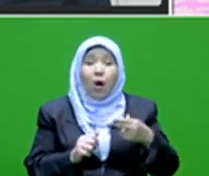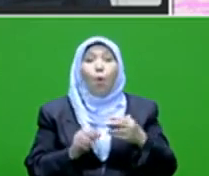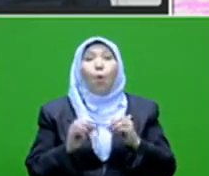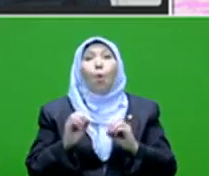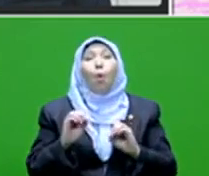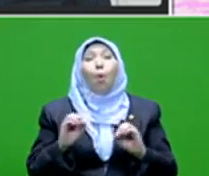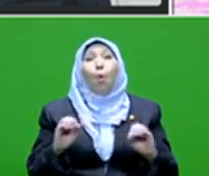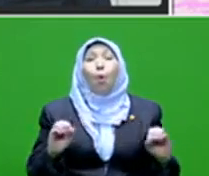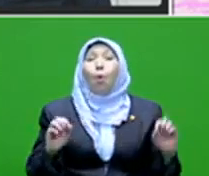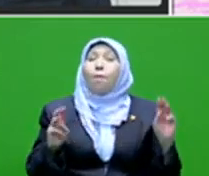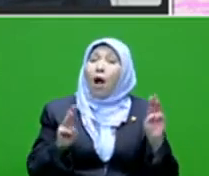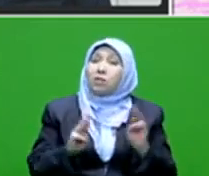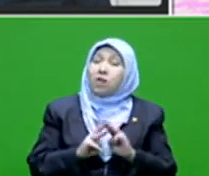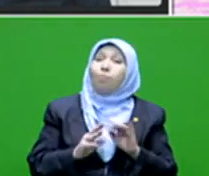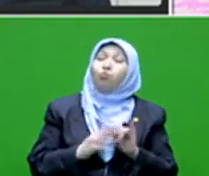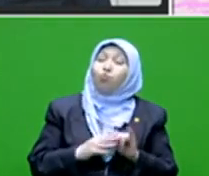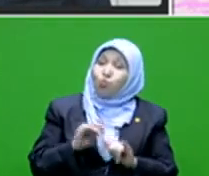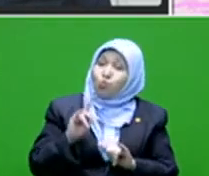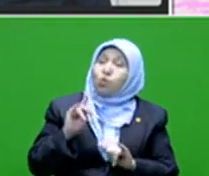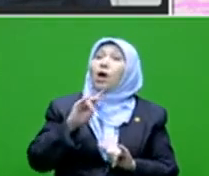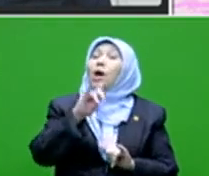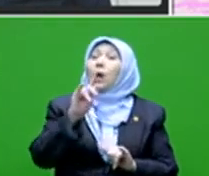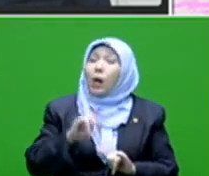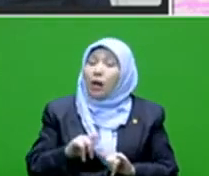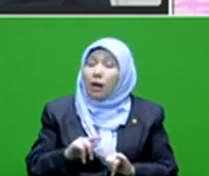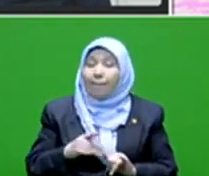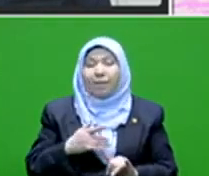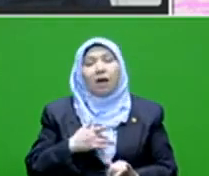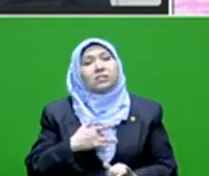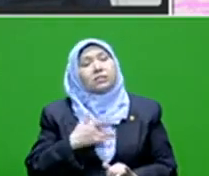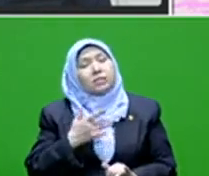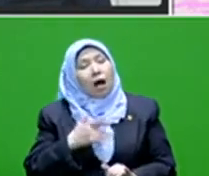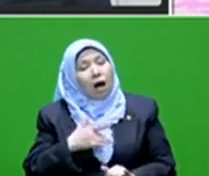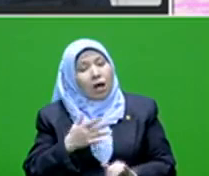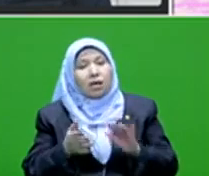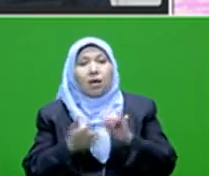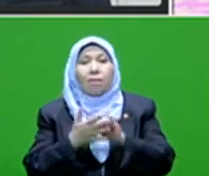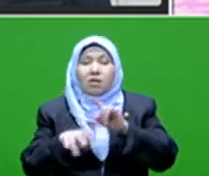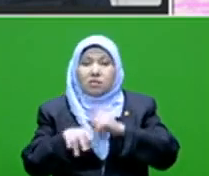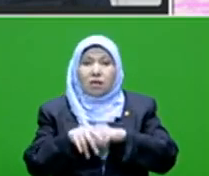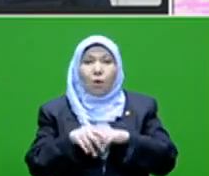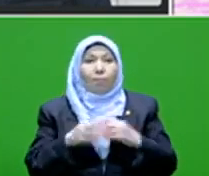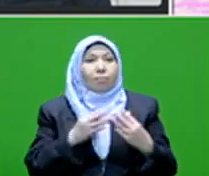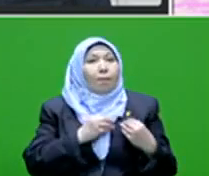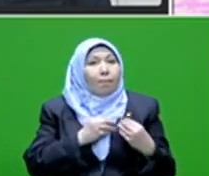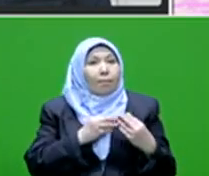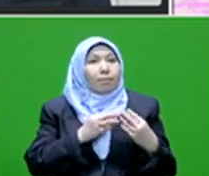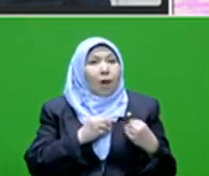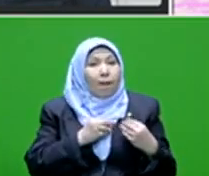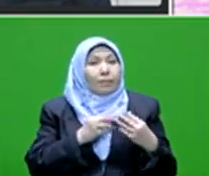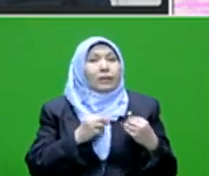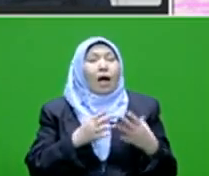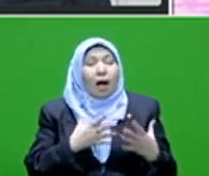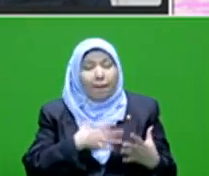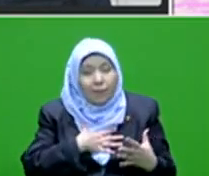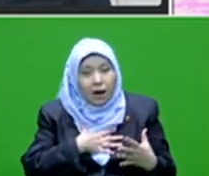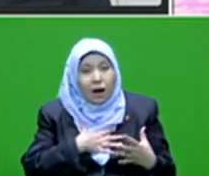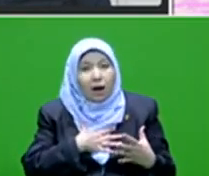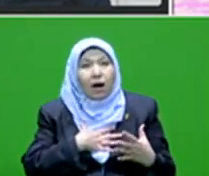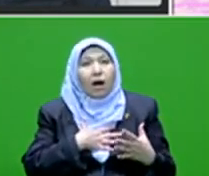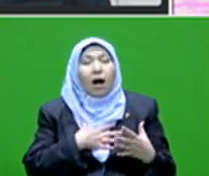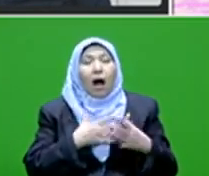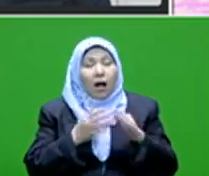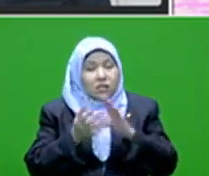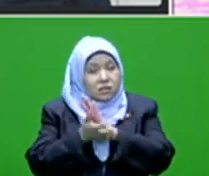tu kan perasaan dia, kira duk dap lah merengkam, dia jerap